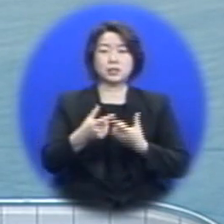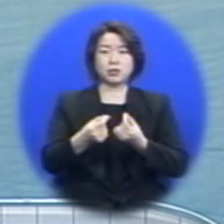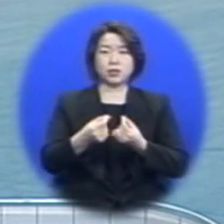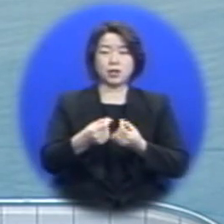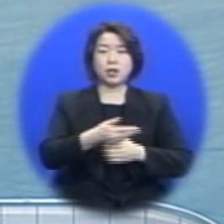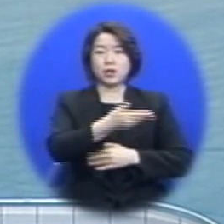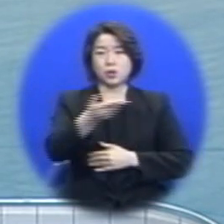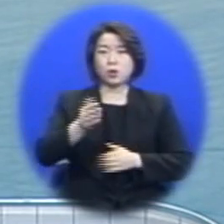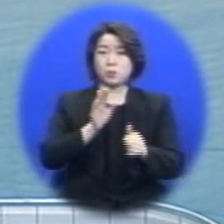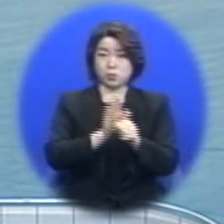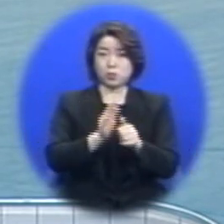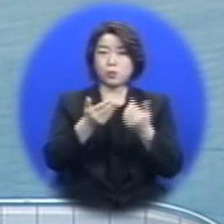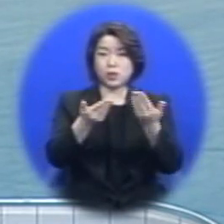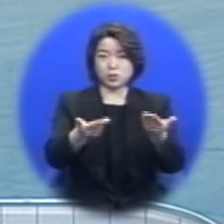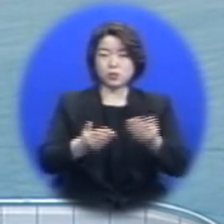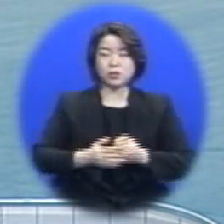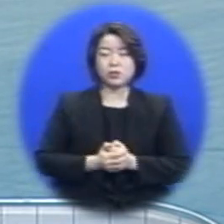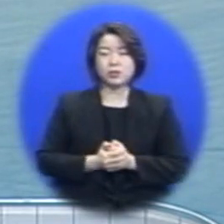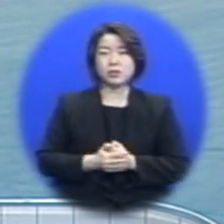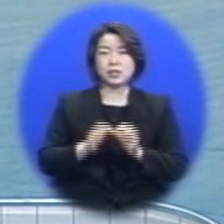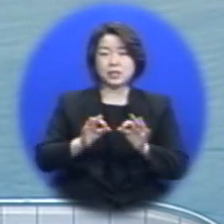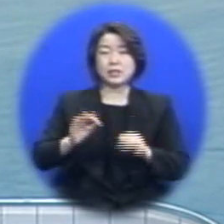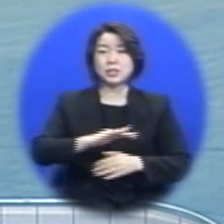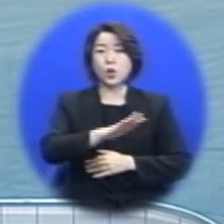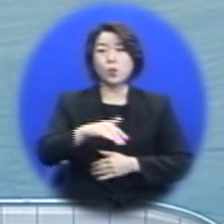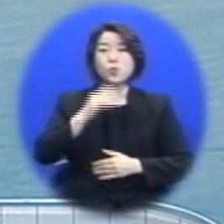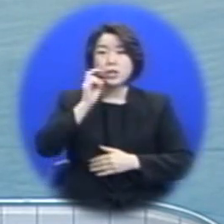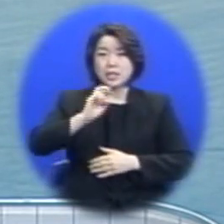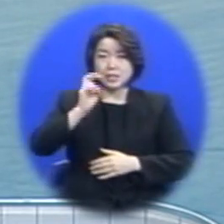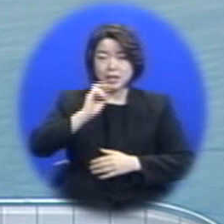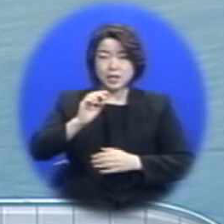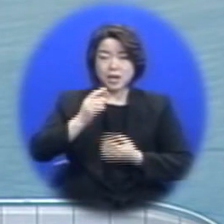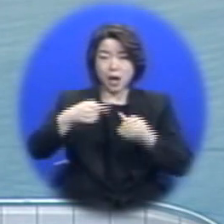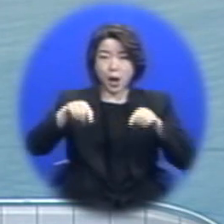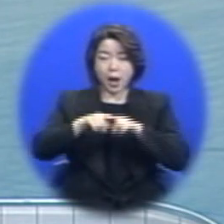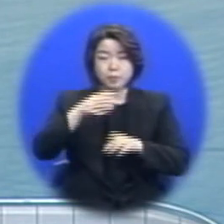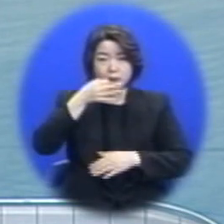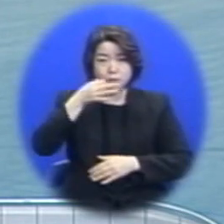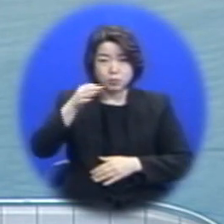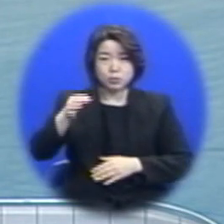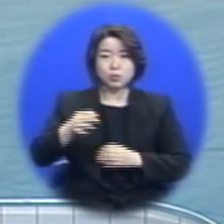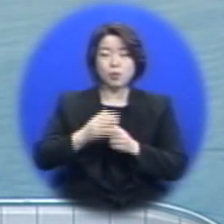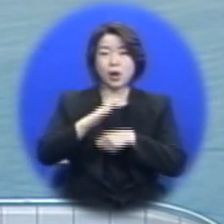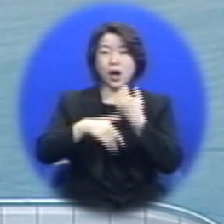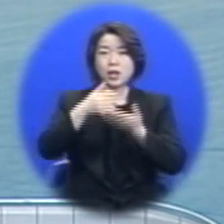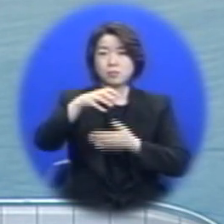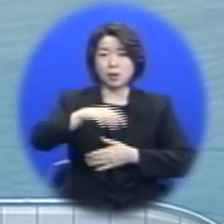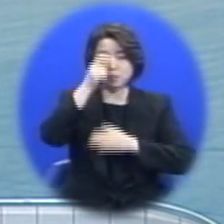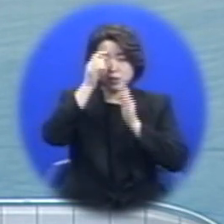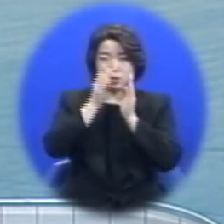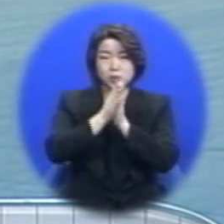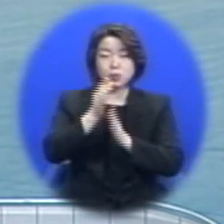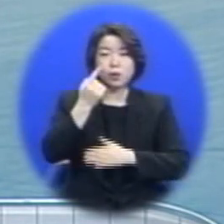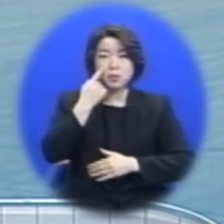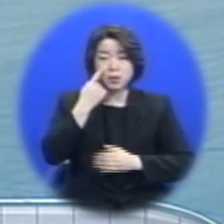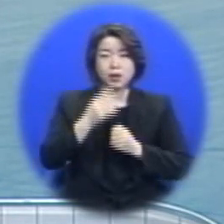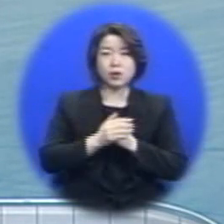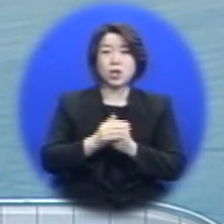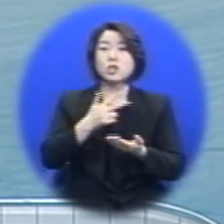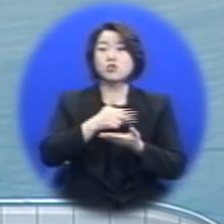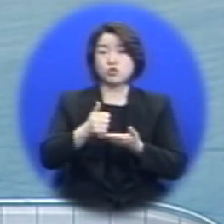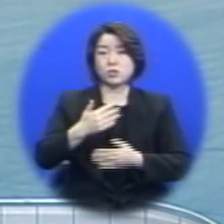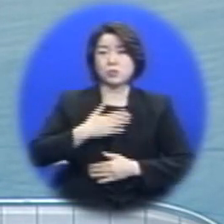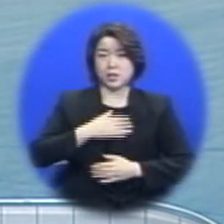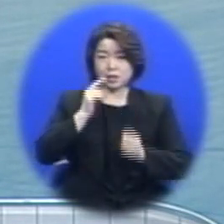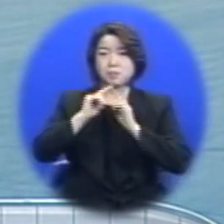것입니다. 이제 우리 찬양을 같이 하나 부르고 하나님 앞에 기도하겠습니다. 주님, 제게